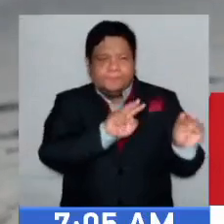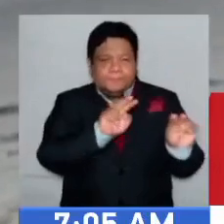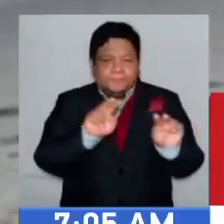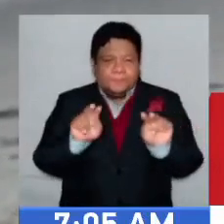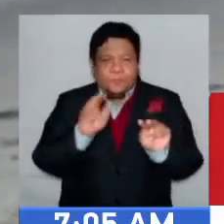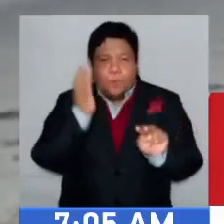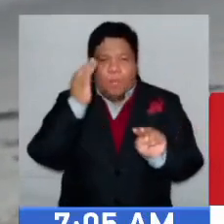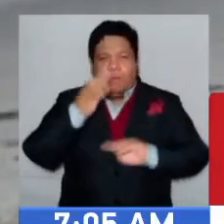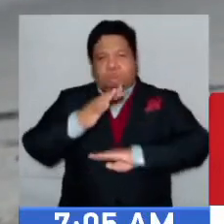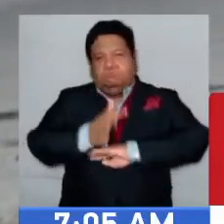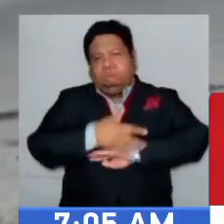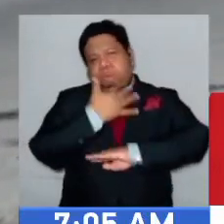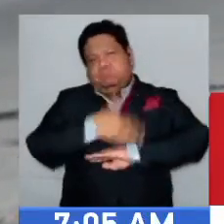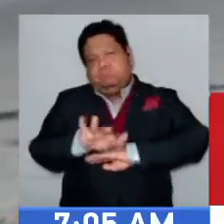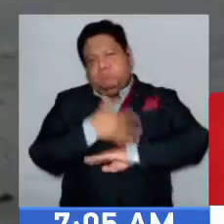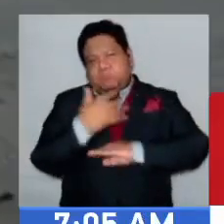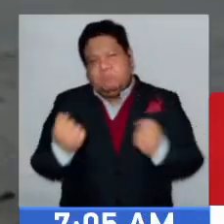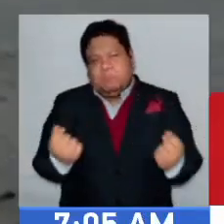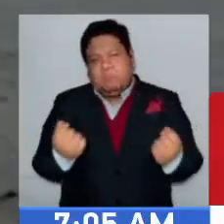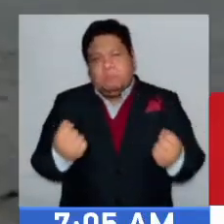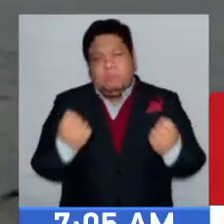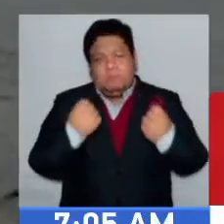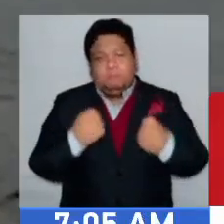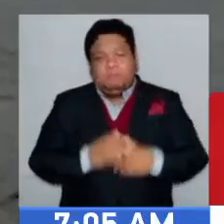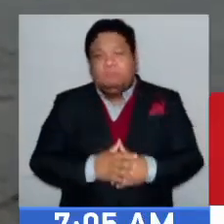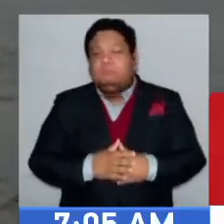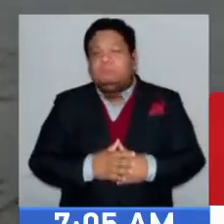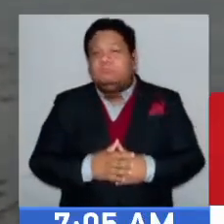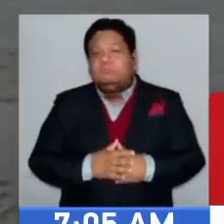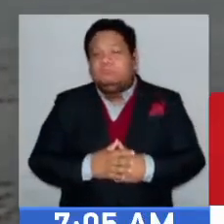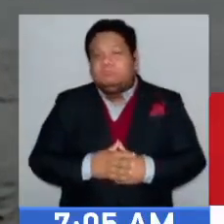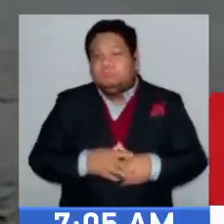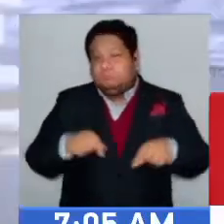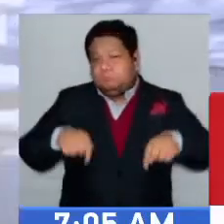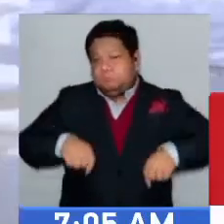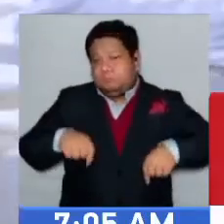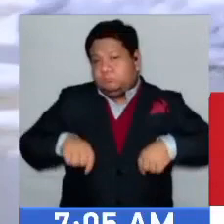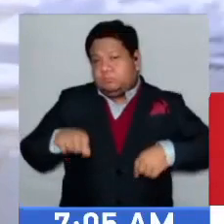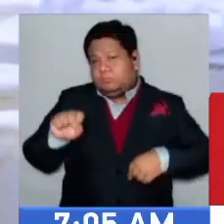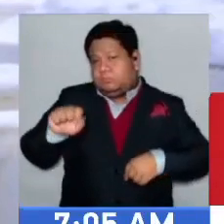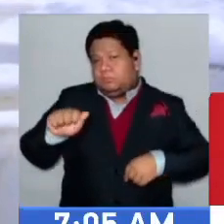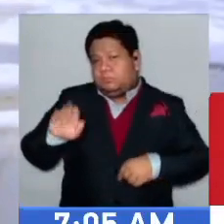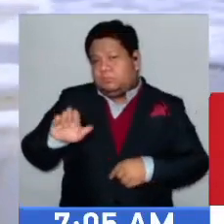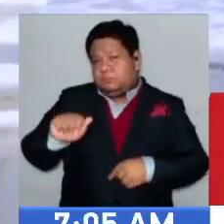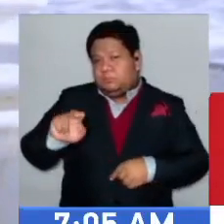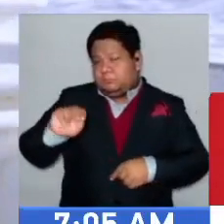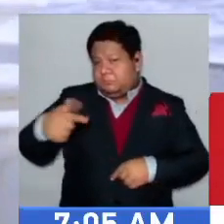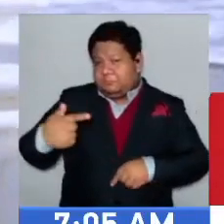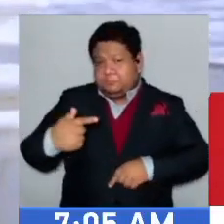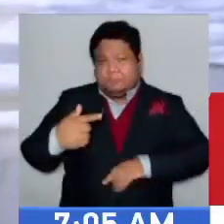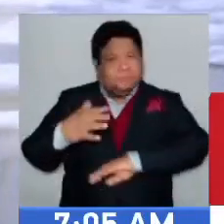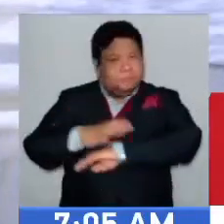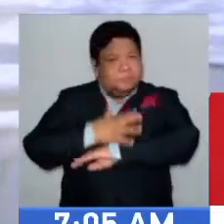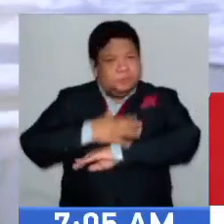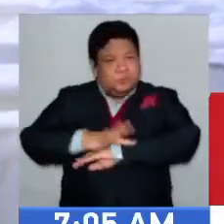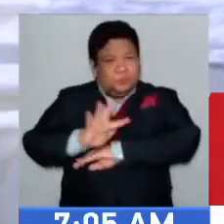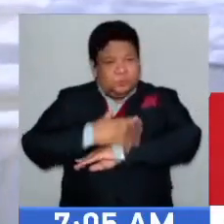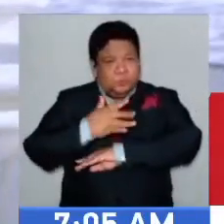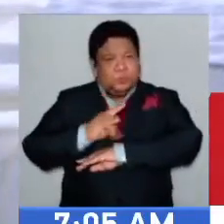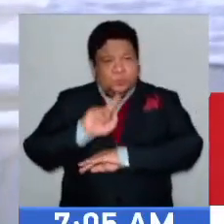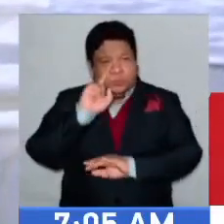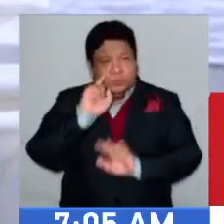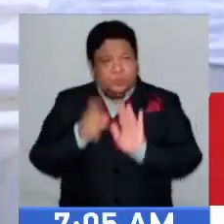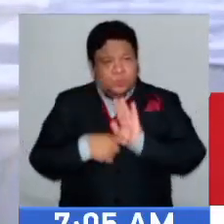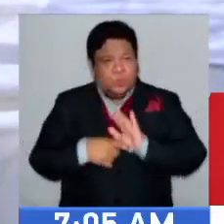alon. Dito, Igan, sa Baler, nasa Sabang tayo, makikita natin sobrang lakas ng mga alon dito, mula pa yan kagabi